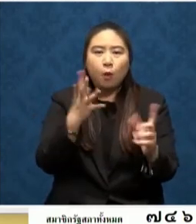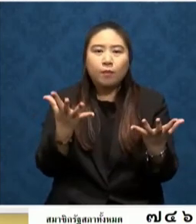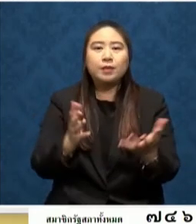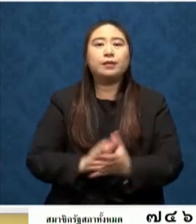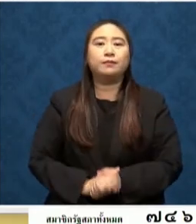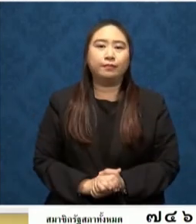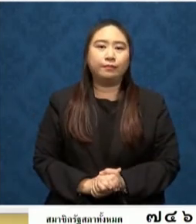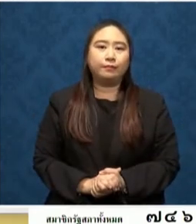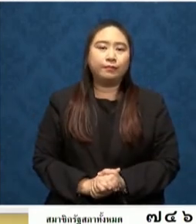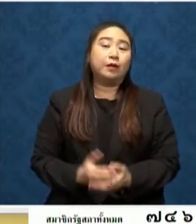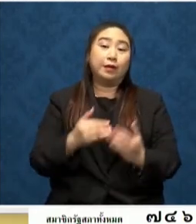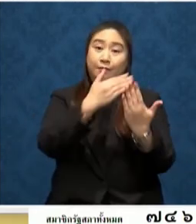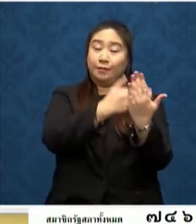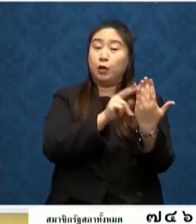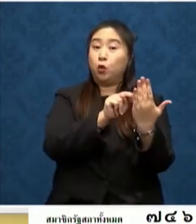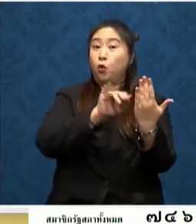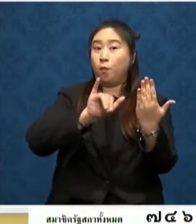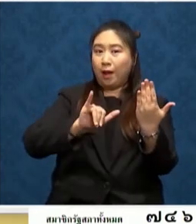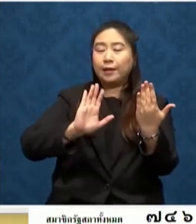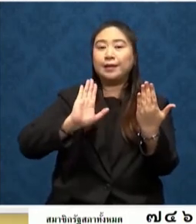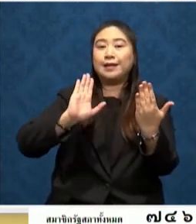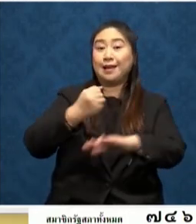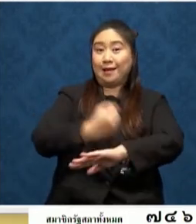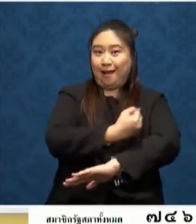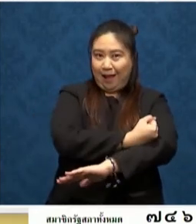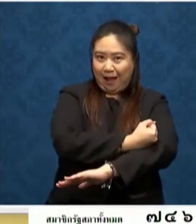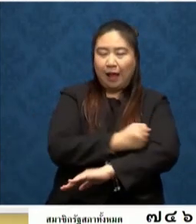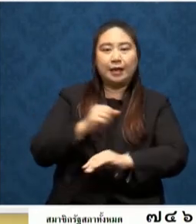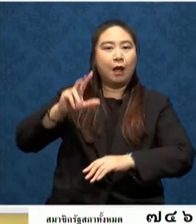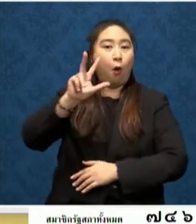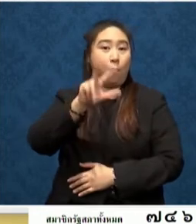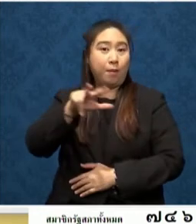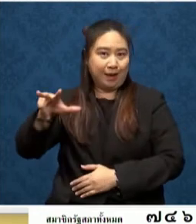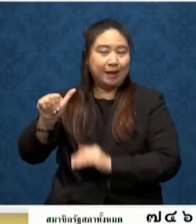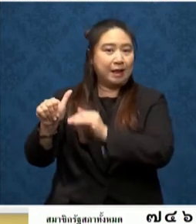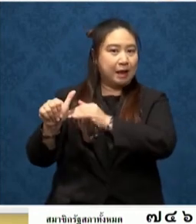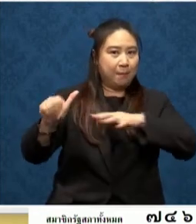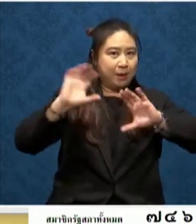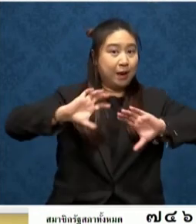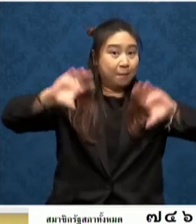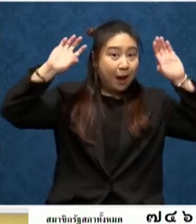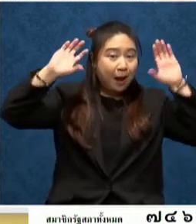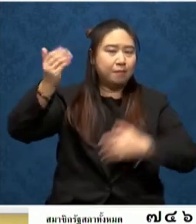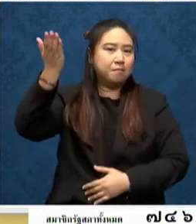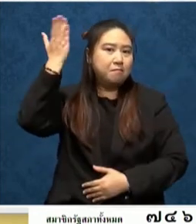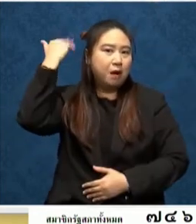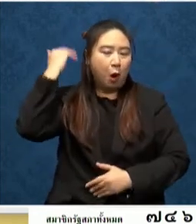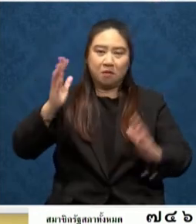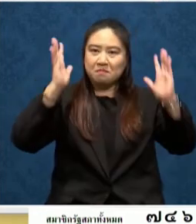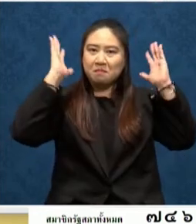นัยโบายเกี่ยวกับแงงาน ที่พกเพื่ไทยึเป็พักแรนมรัฐบาลเคยได้หาเสียงไว้ก็ไม่มี